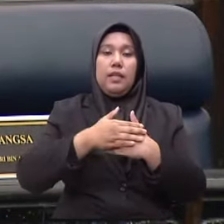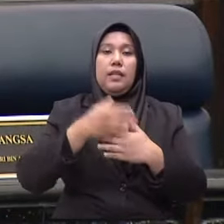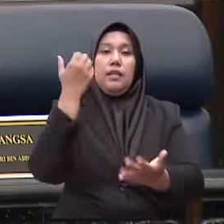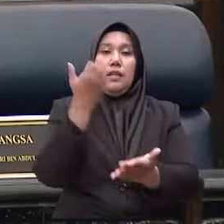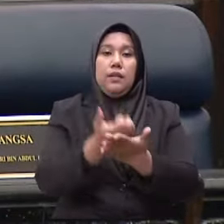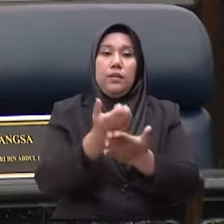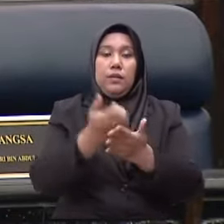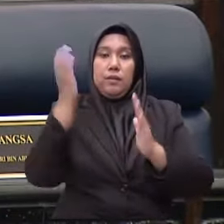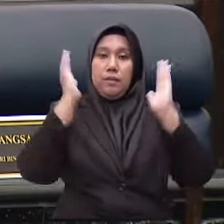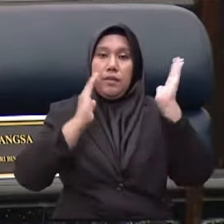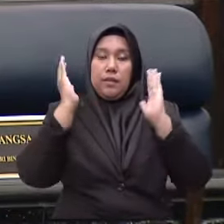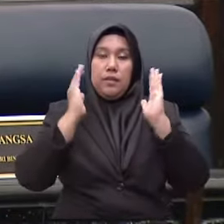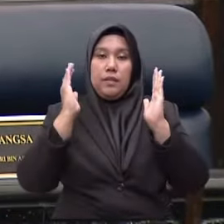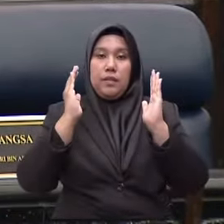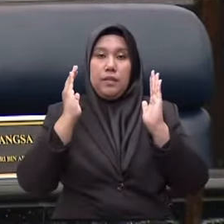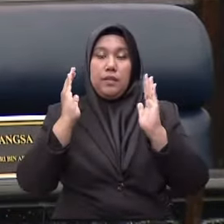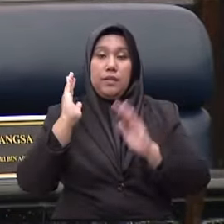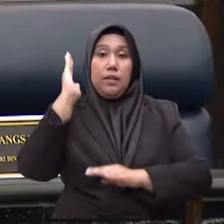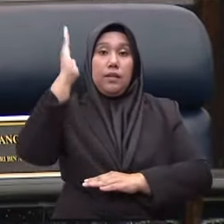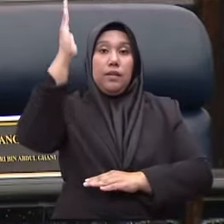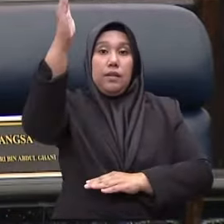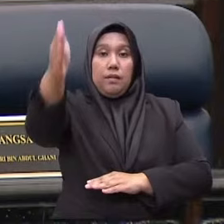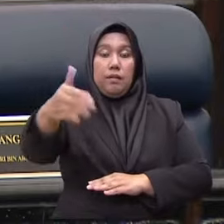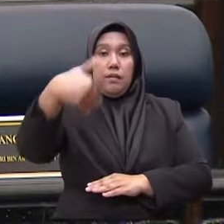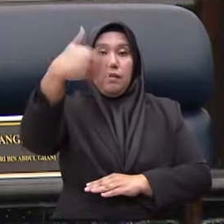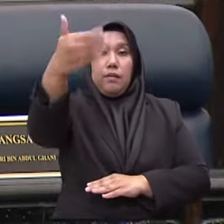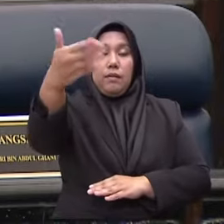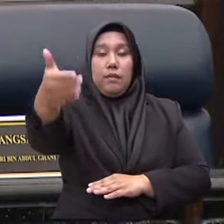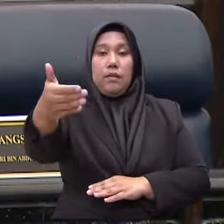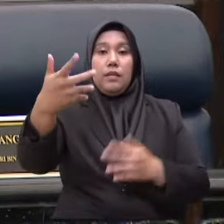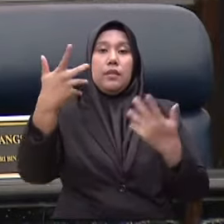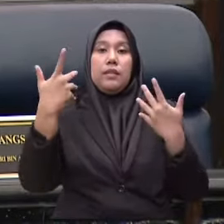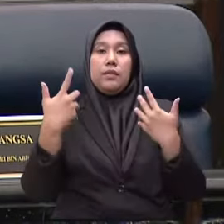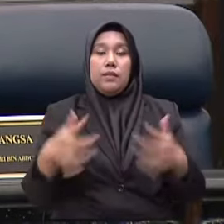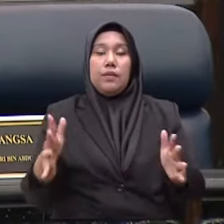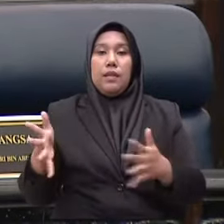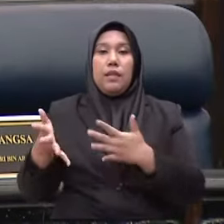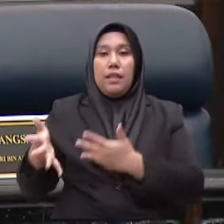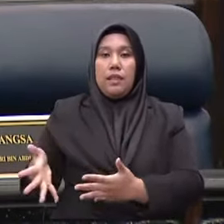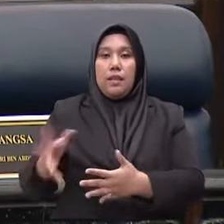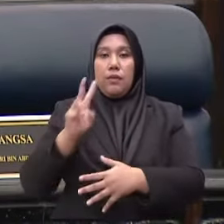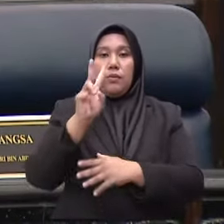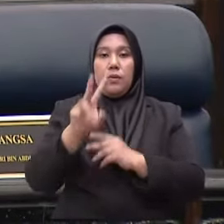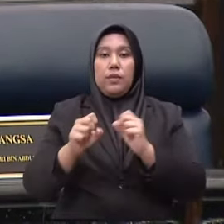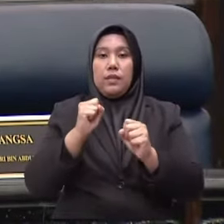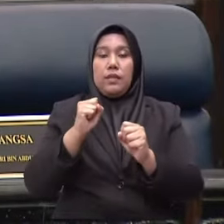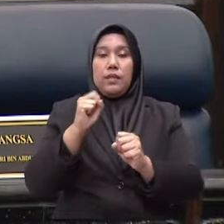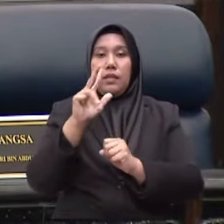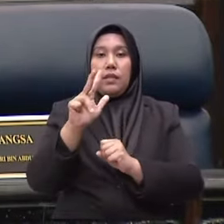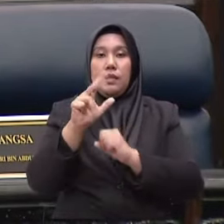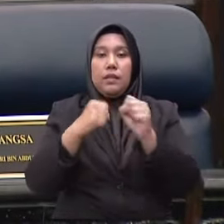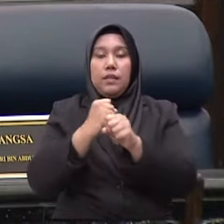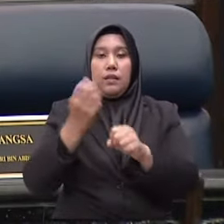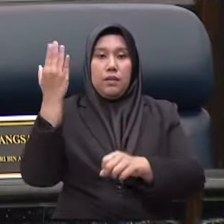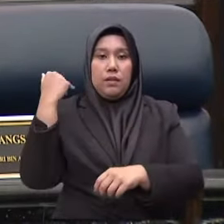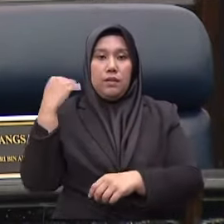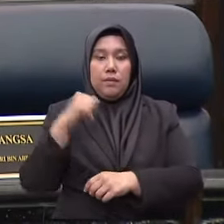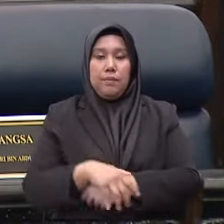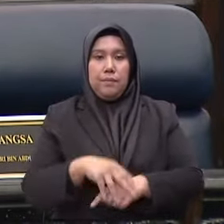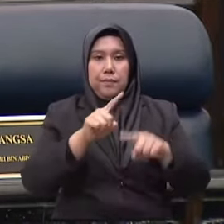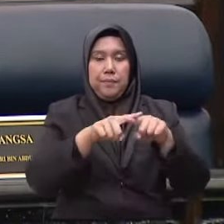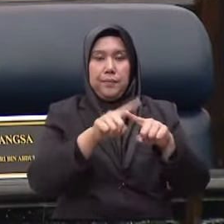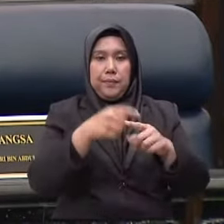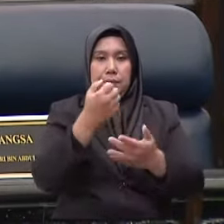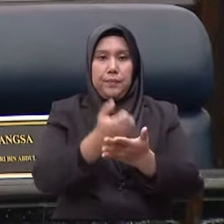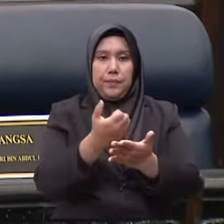ini ke hadapan yang kita Telah Tertinggal selama du t tahun yang lepas kebergantungan ekonomi negara kepada